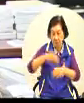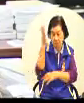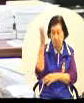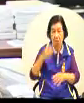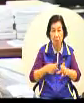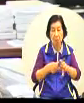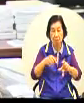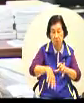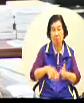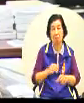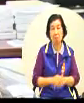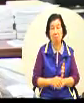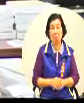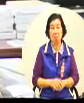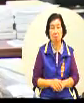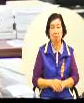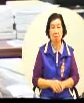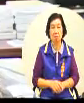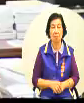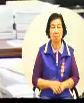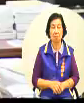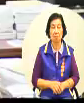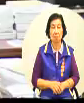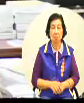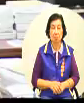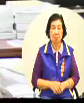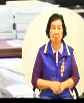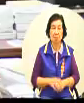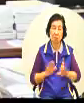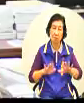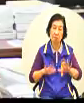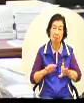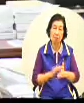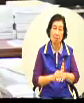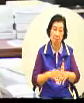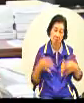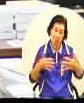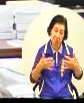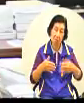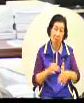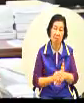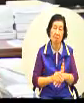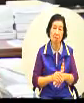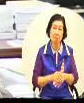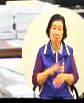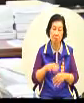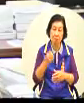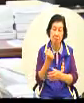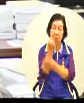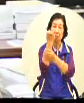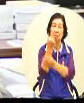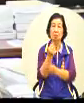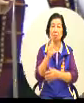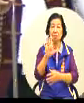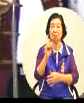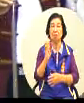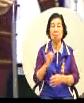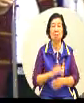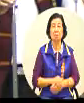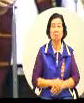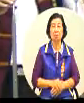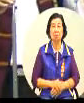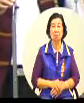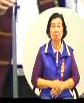那么诸位，你对这个议案你的看法是什么？你有没有在支持？ 我